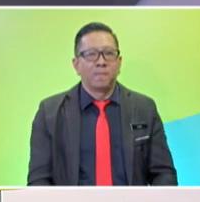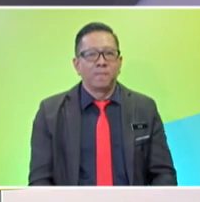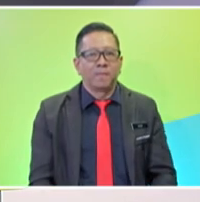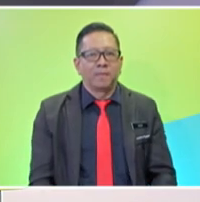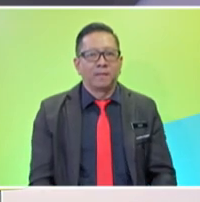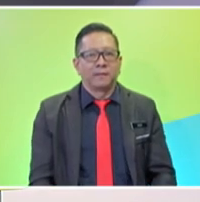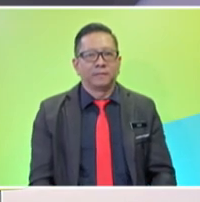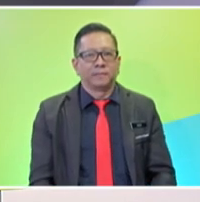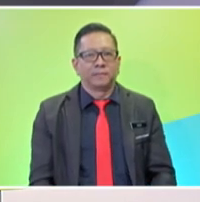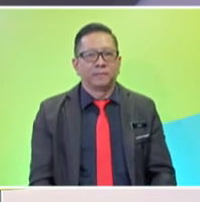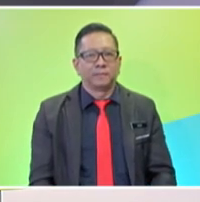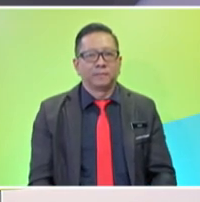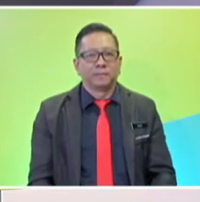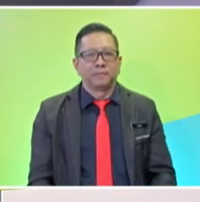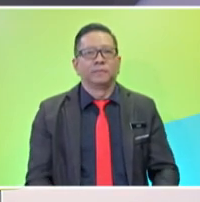kotak